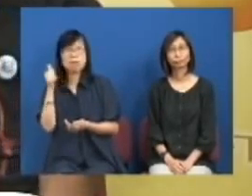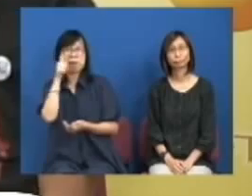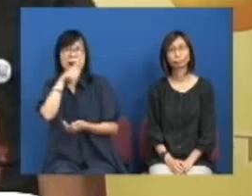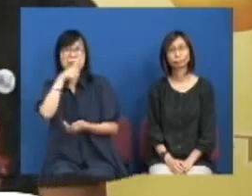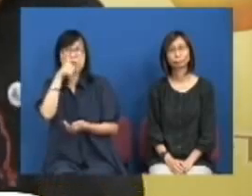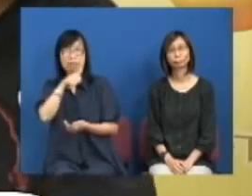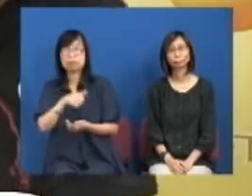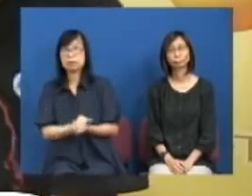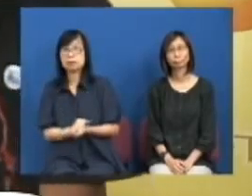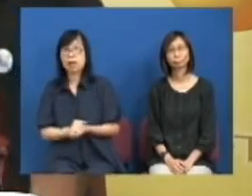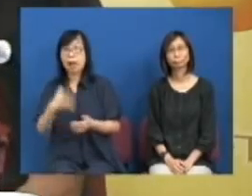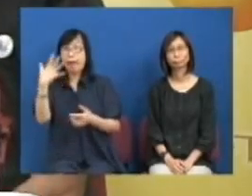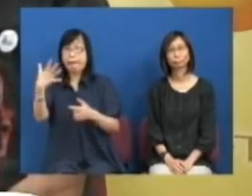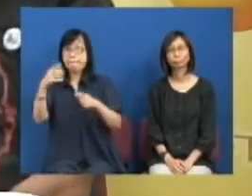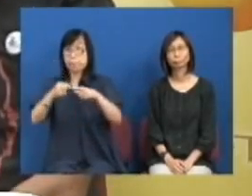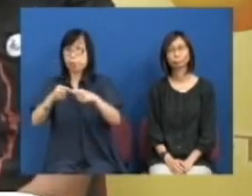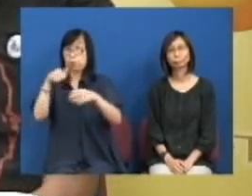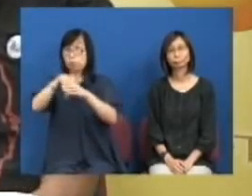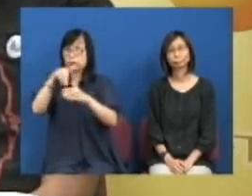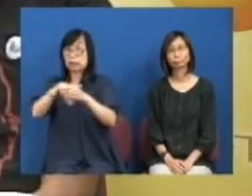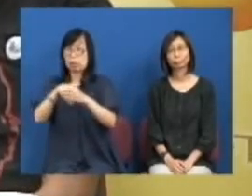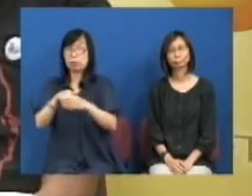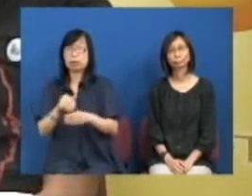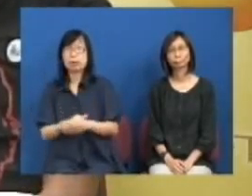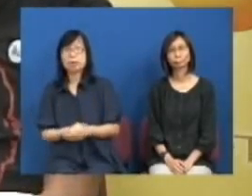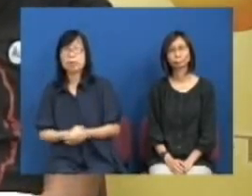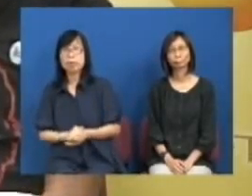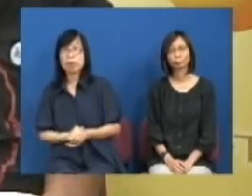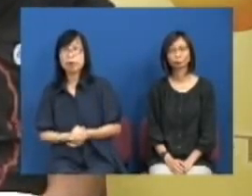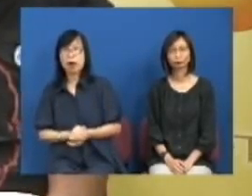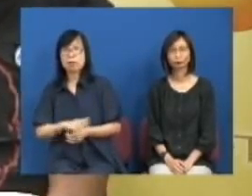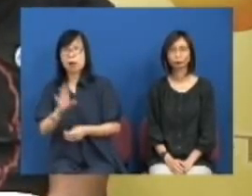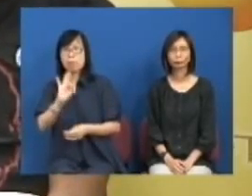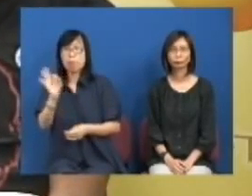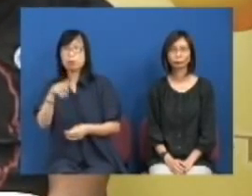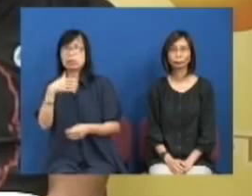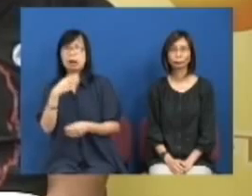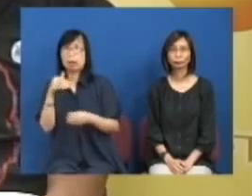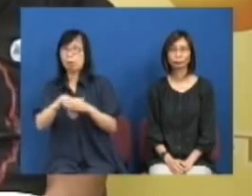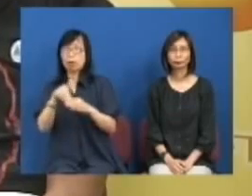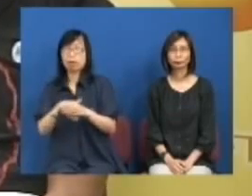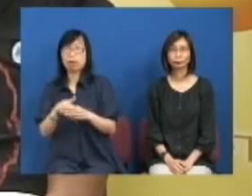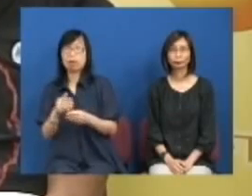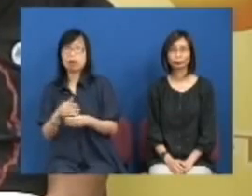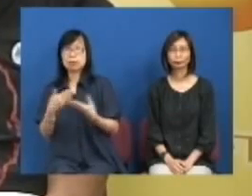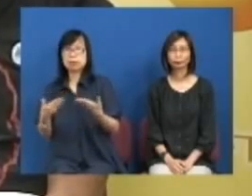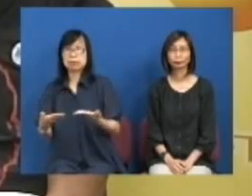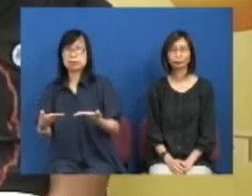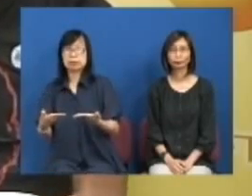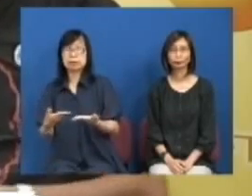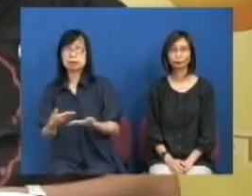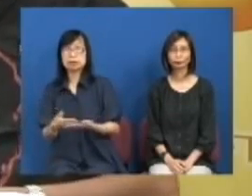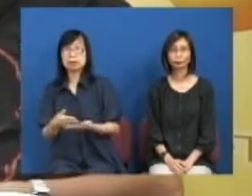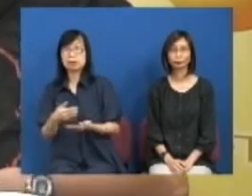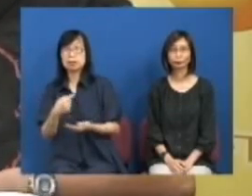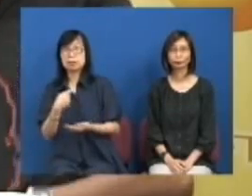個五區公投都係大家可能哎呀，我都唔知邊個啱唔啱民主黨，我話唔好投啊，我就唔可以投啦咁樣樣。我覺得今日即係我